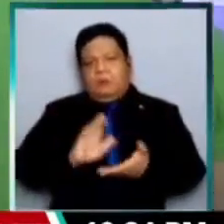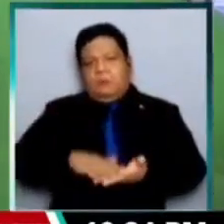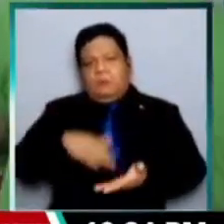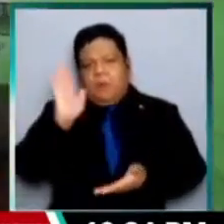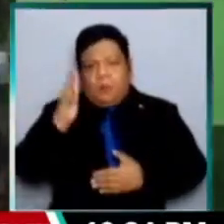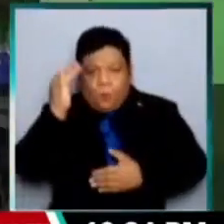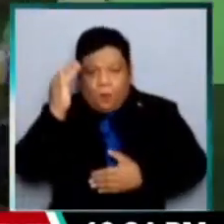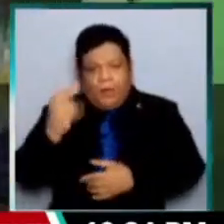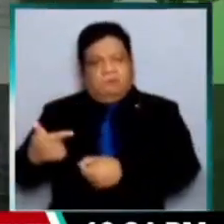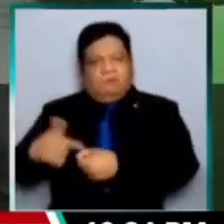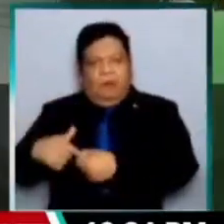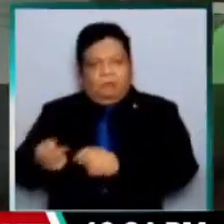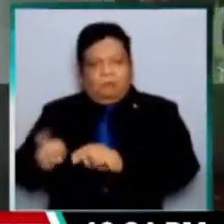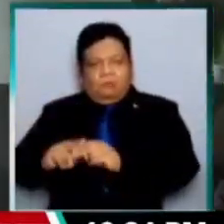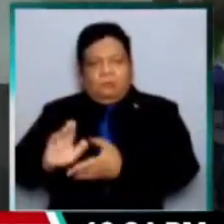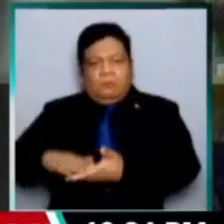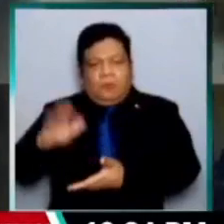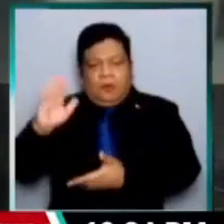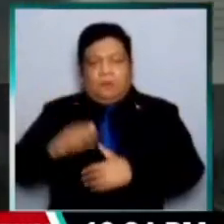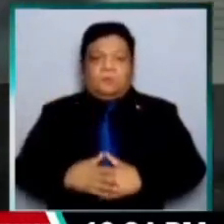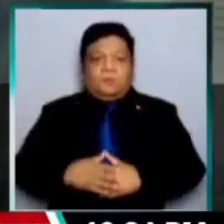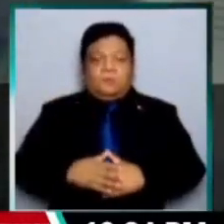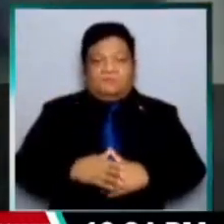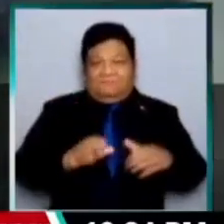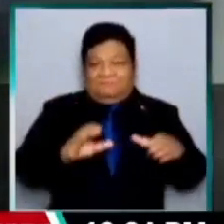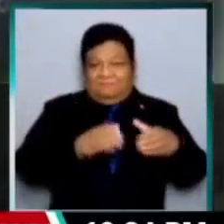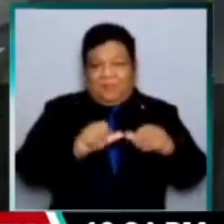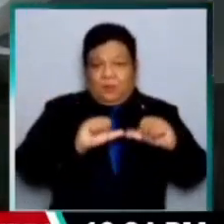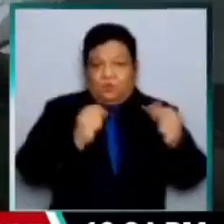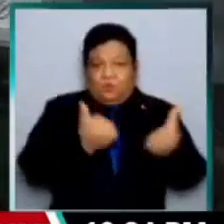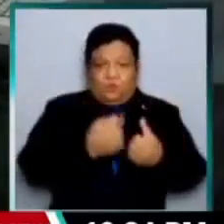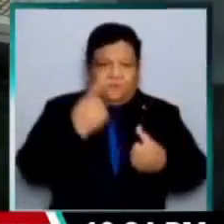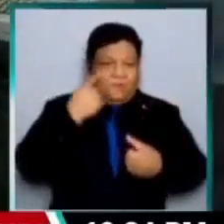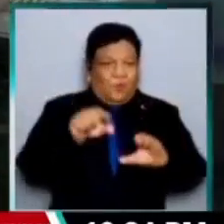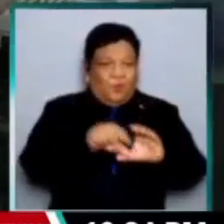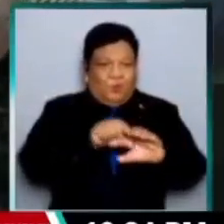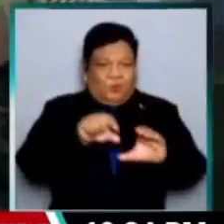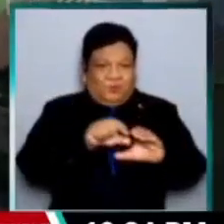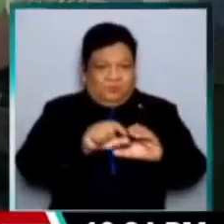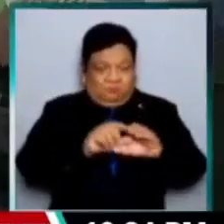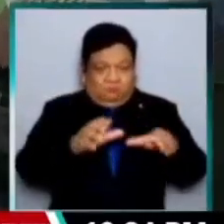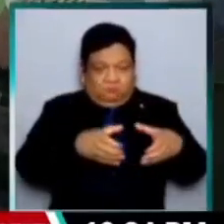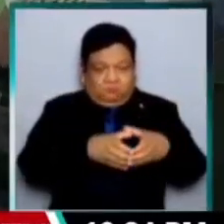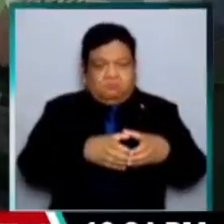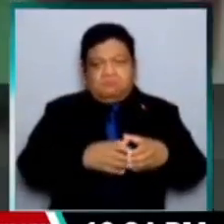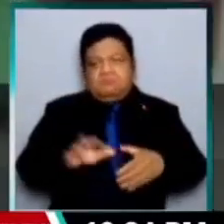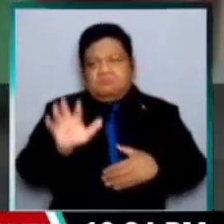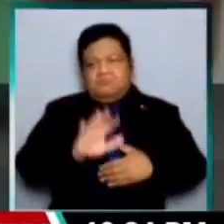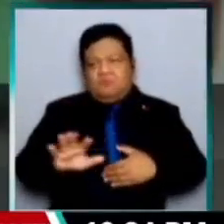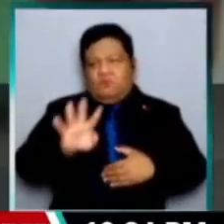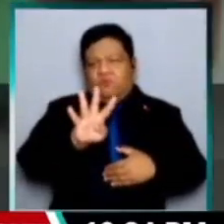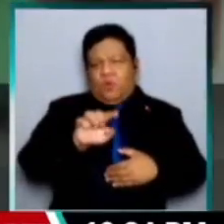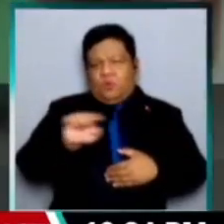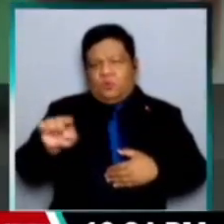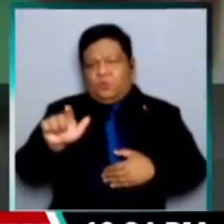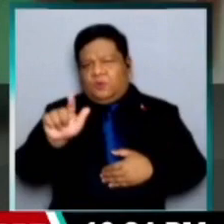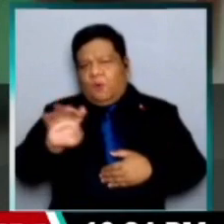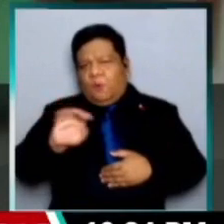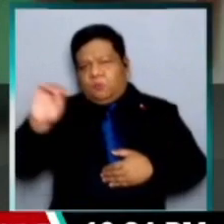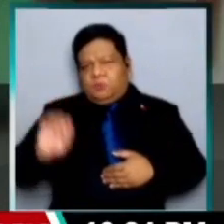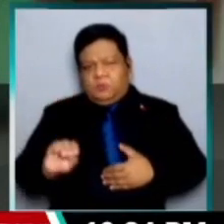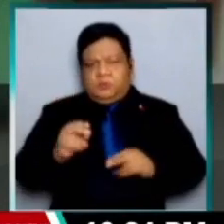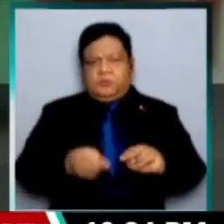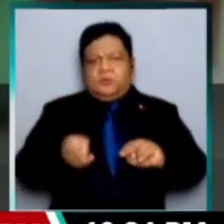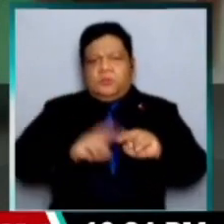Philippine Amalgamated Supermarket Association Incorporated, 4-24% ang itataas ng presyo ng grocery items na